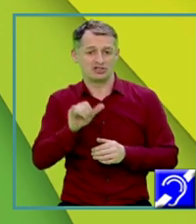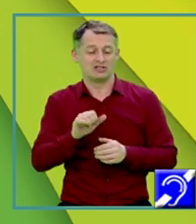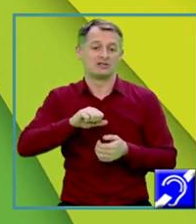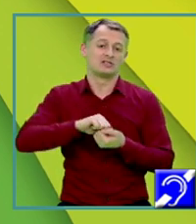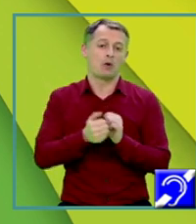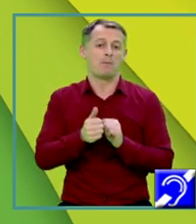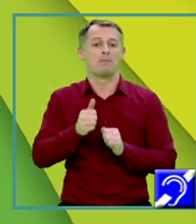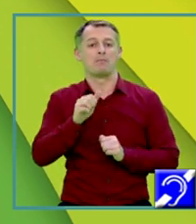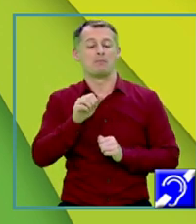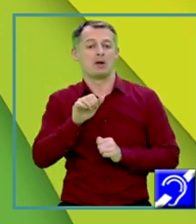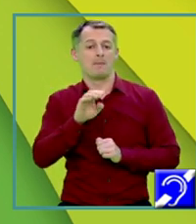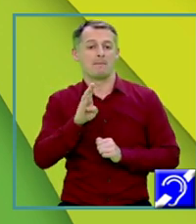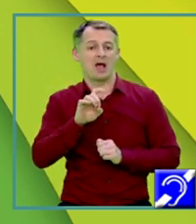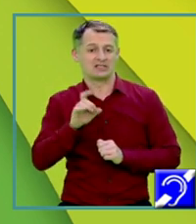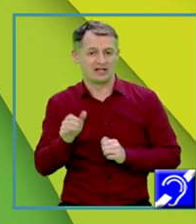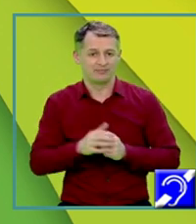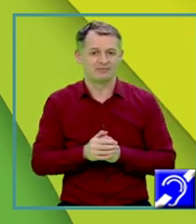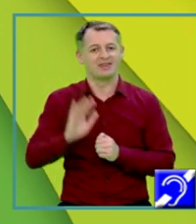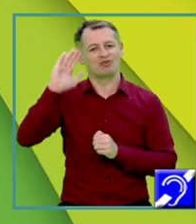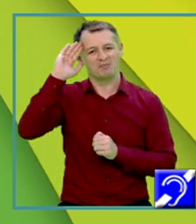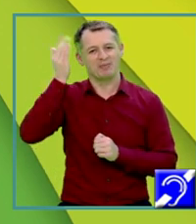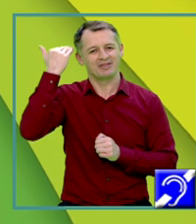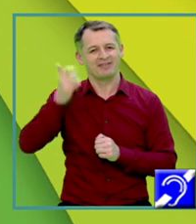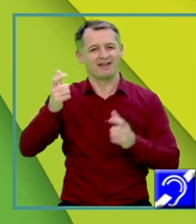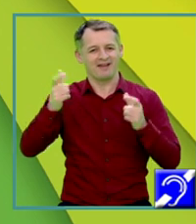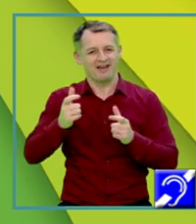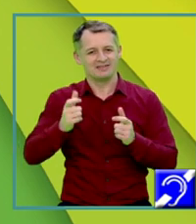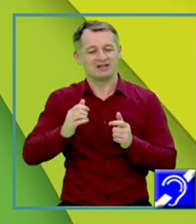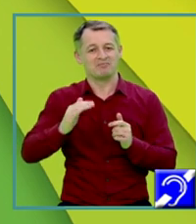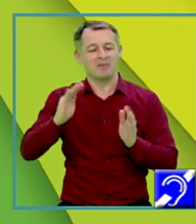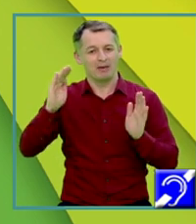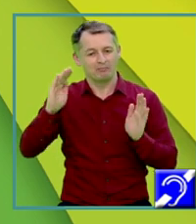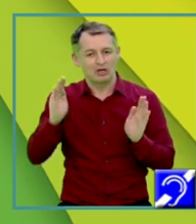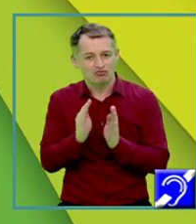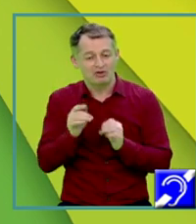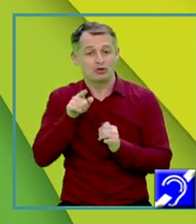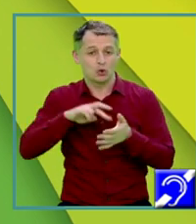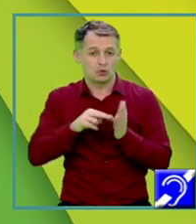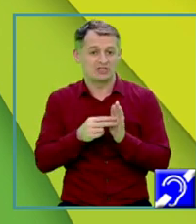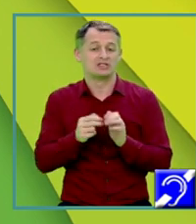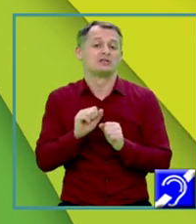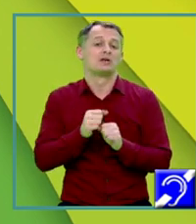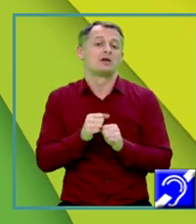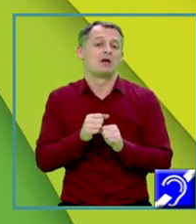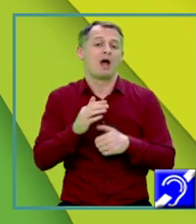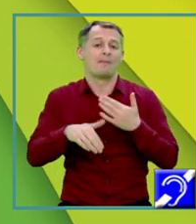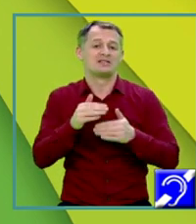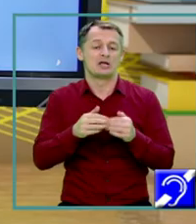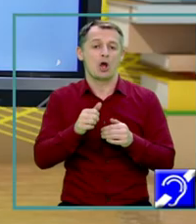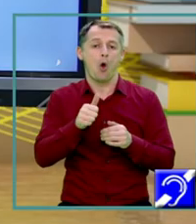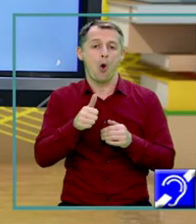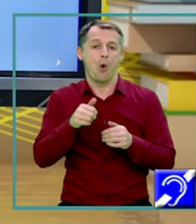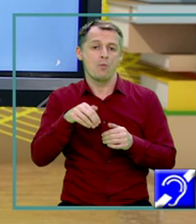conjugată. Ne aducem aminte încă din clasele mici că o soluție este un amestec omogen de două sau mai multe